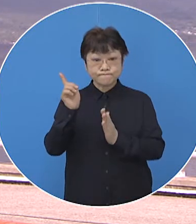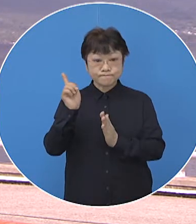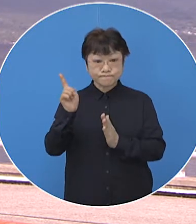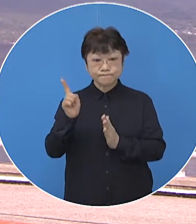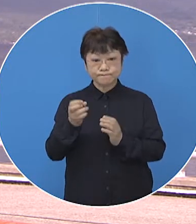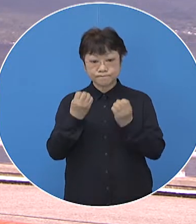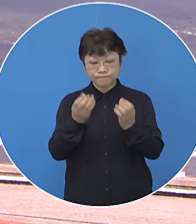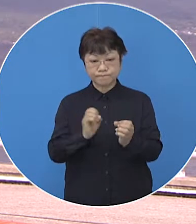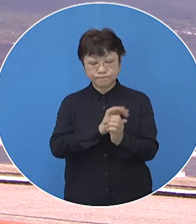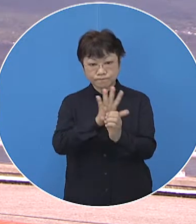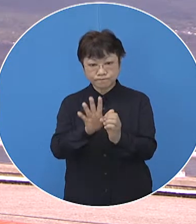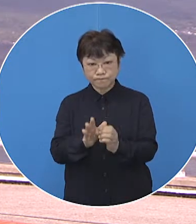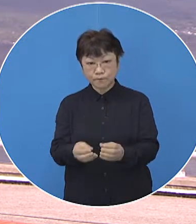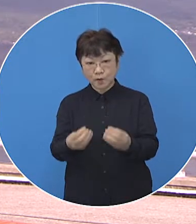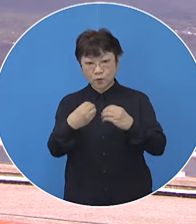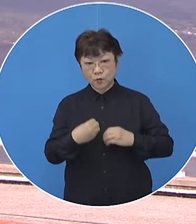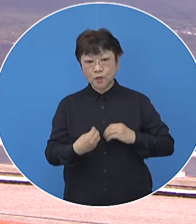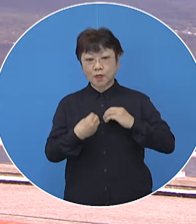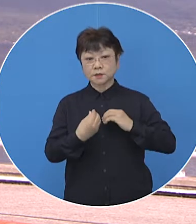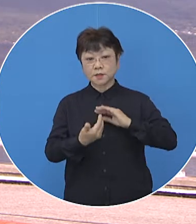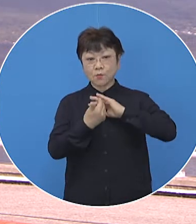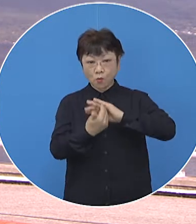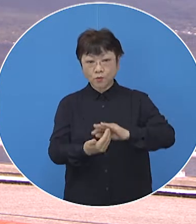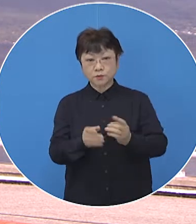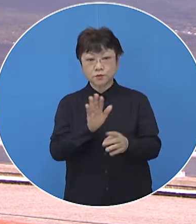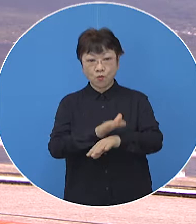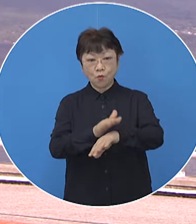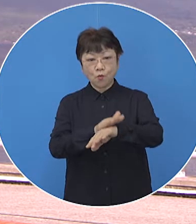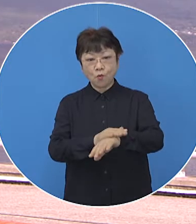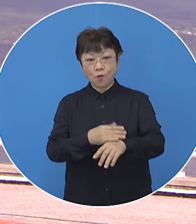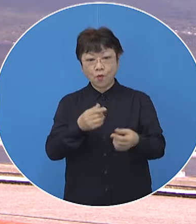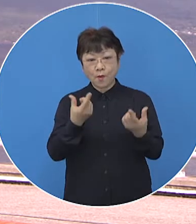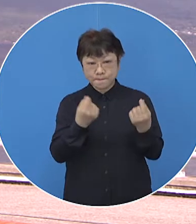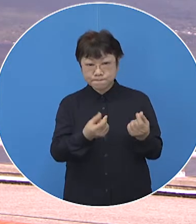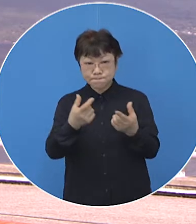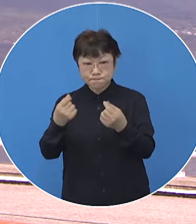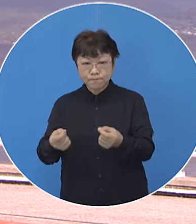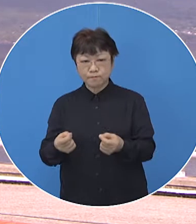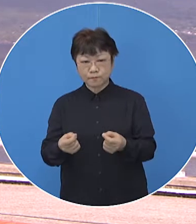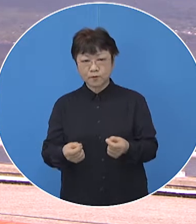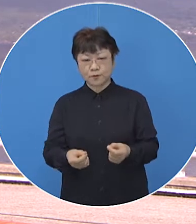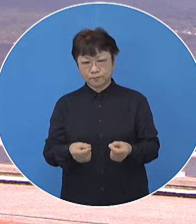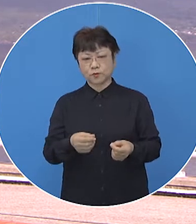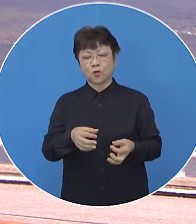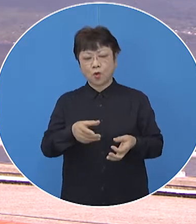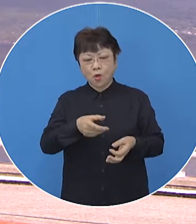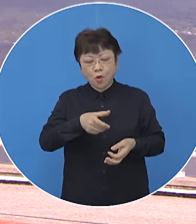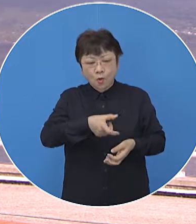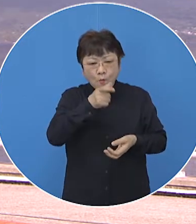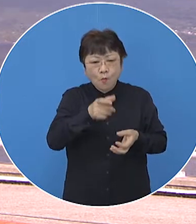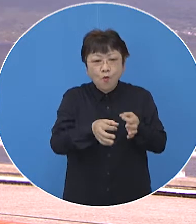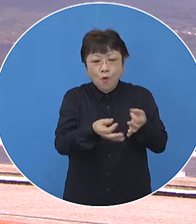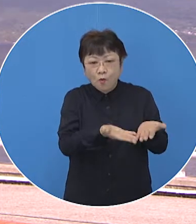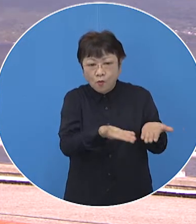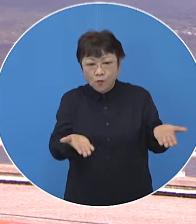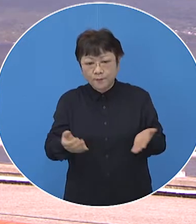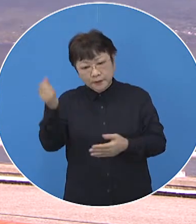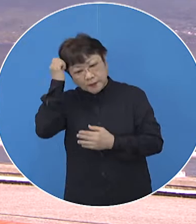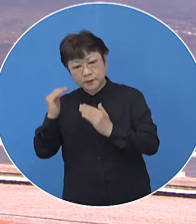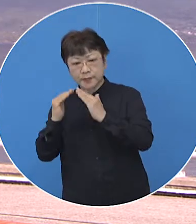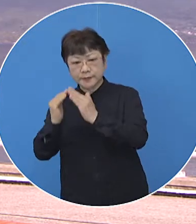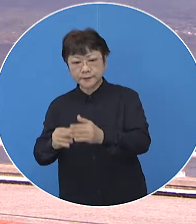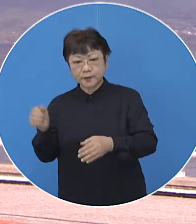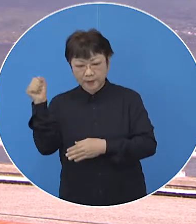県では新型コロナウイルス感染防止対策として適切な対策を行っている飲食店や宿泊施設を認証